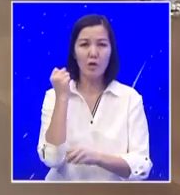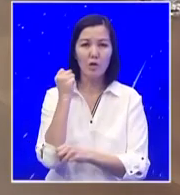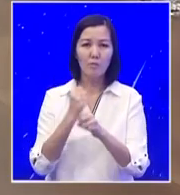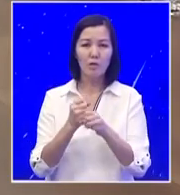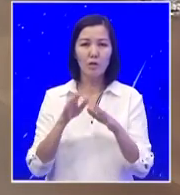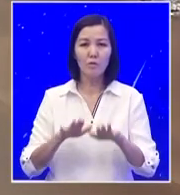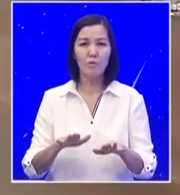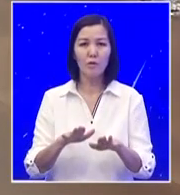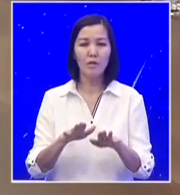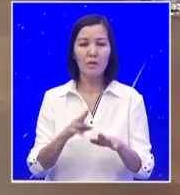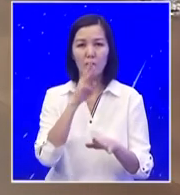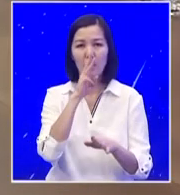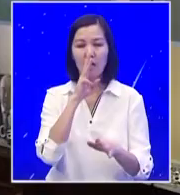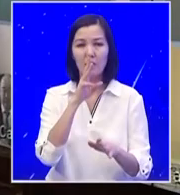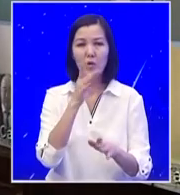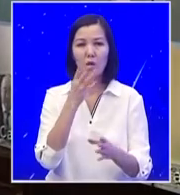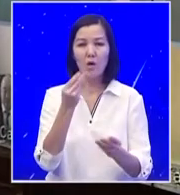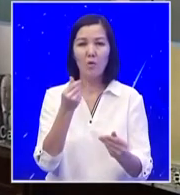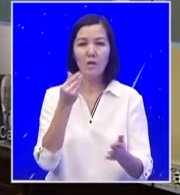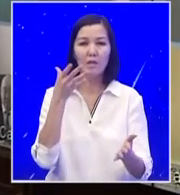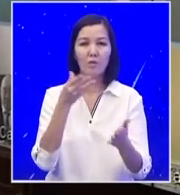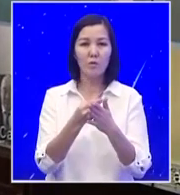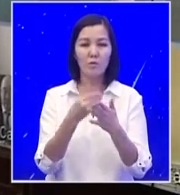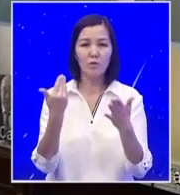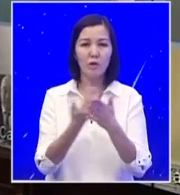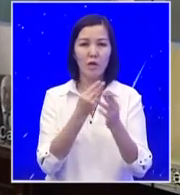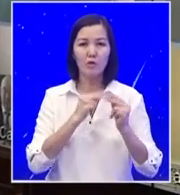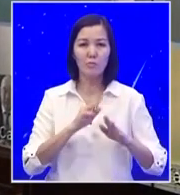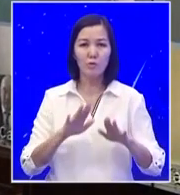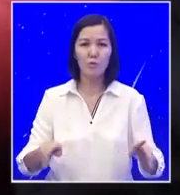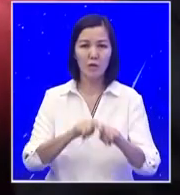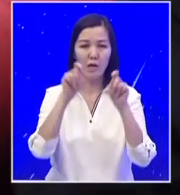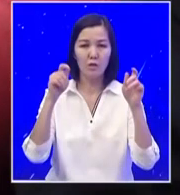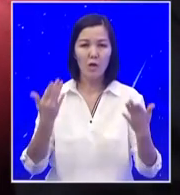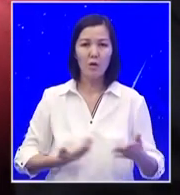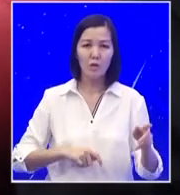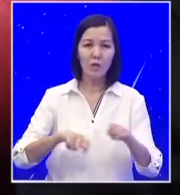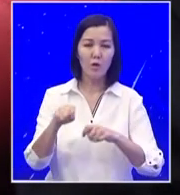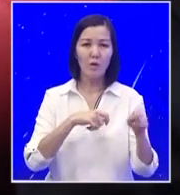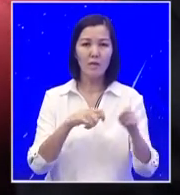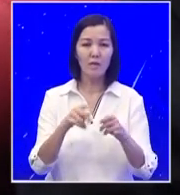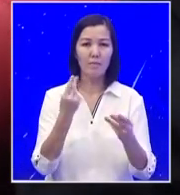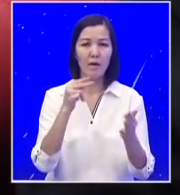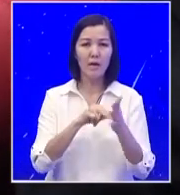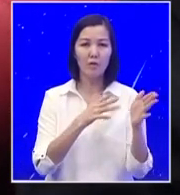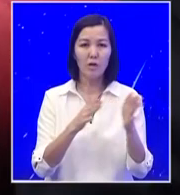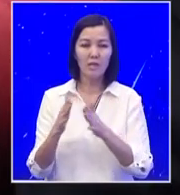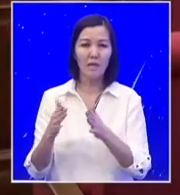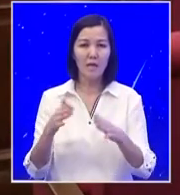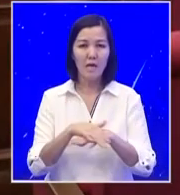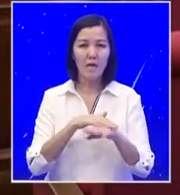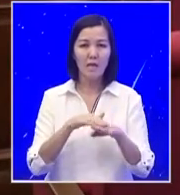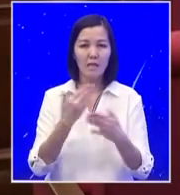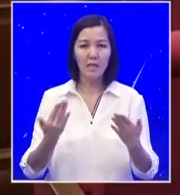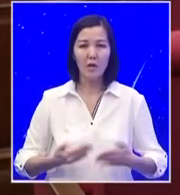қалу, жалақының уақытылы төленуі, жаңа жұмыс орындарын ашу, әлеуметтік тауарлардың баға тұрақтылығы, халық әлеуметтік